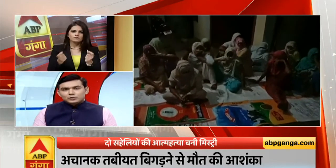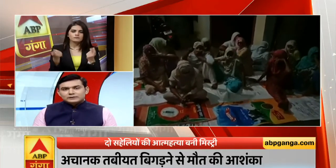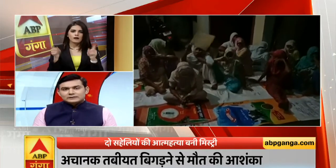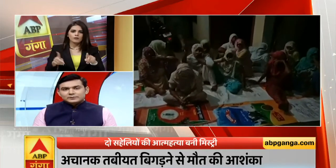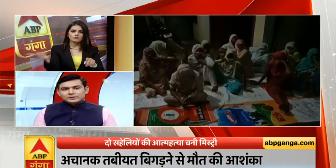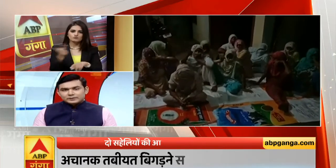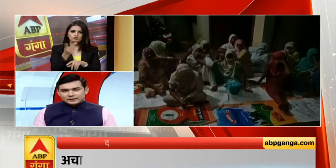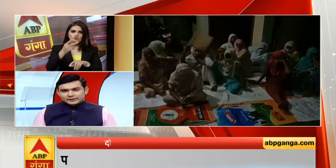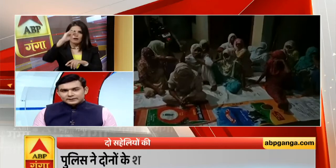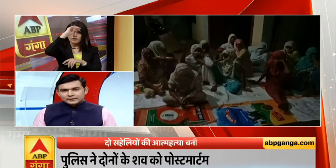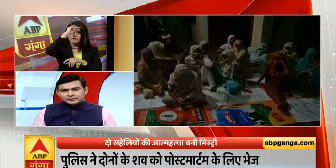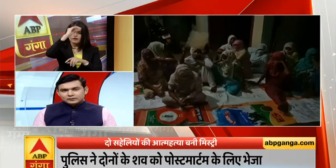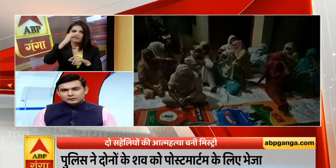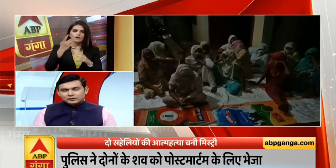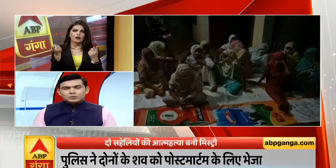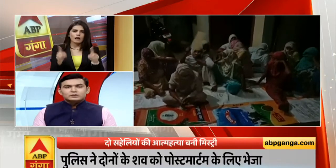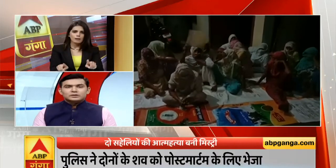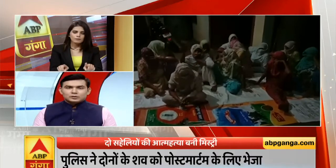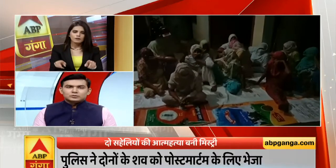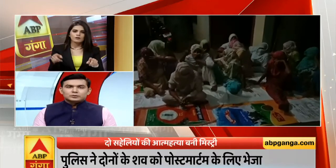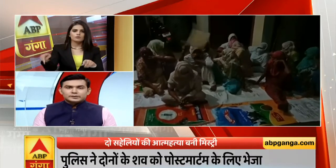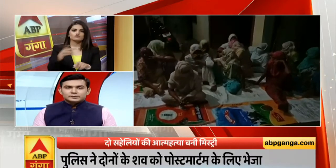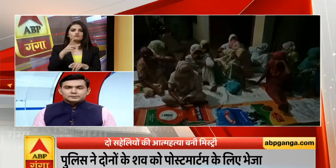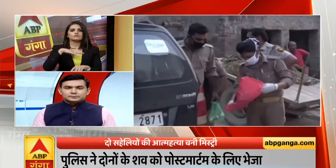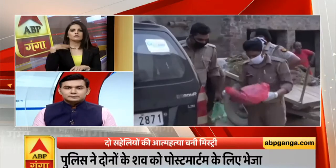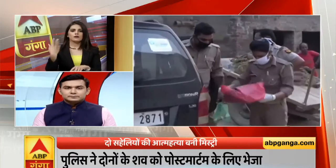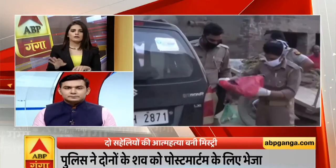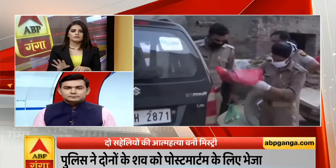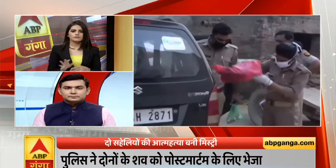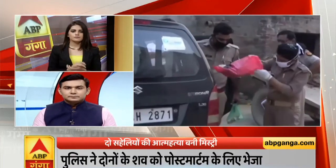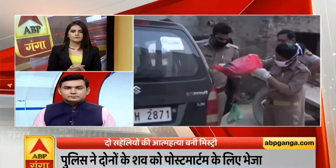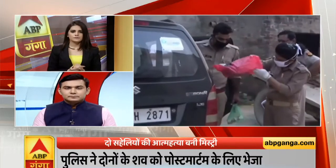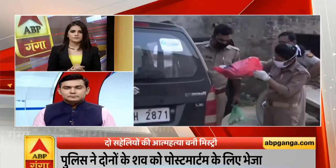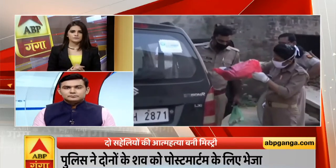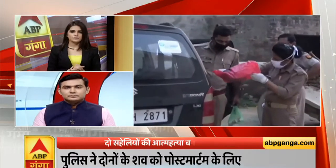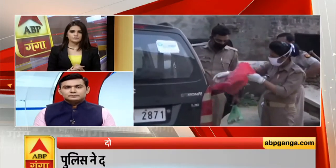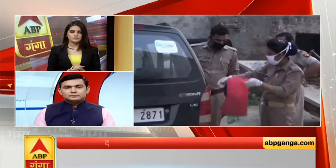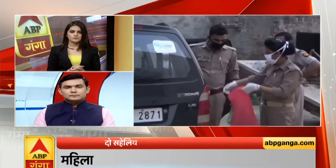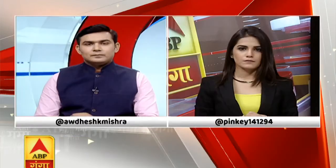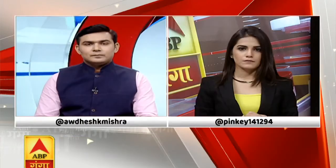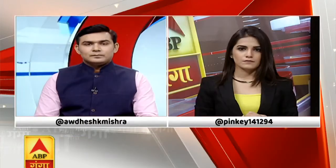दोनों की तबीयत बिगड़ गई और उसकी मौत हो गई